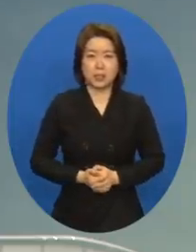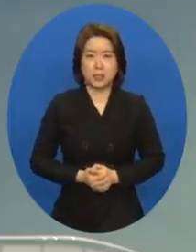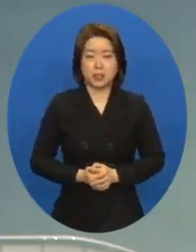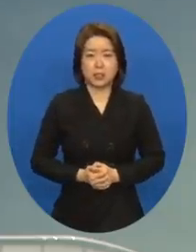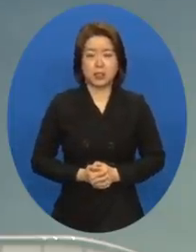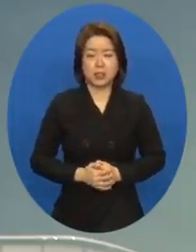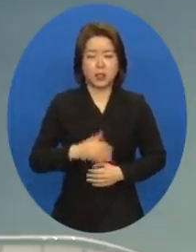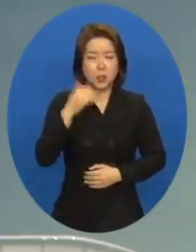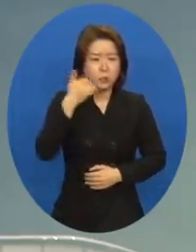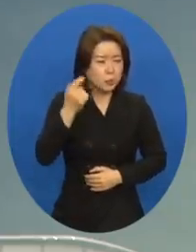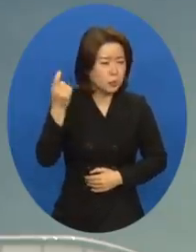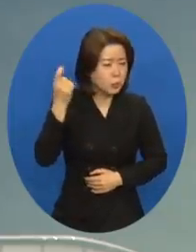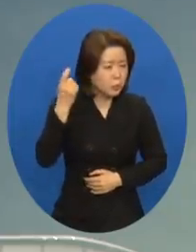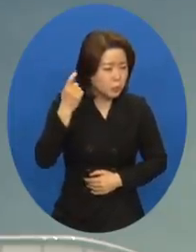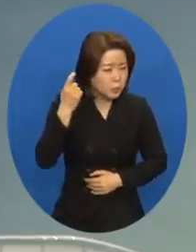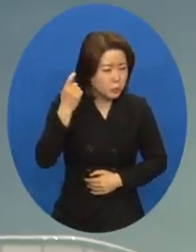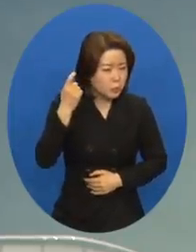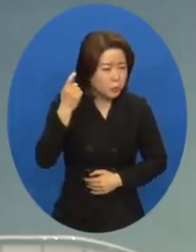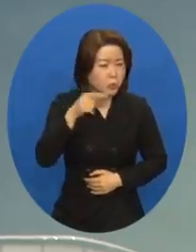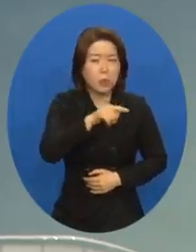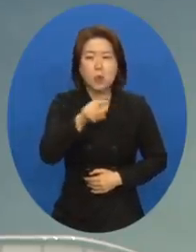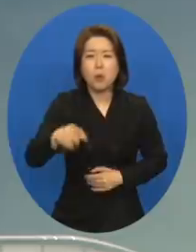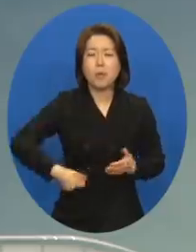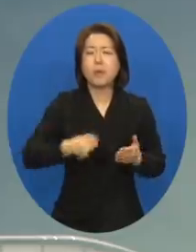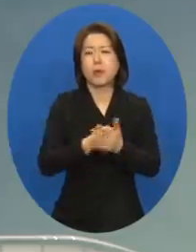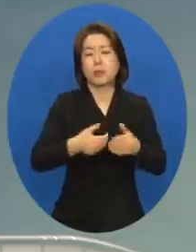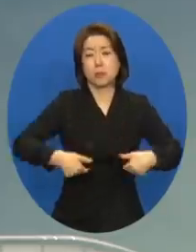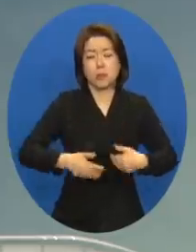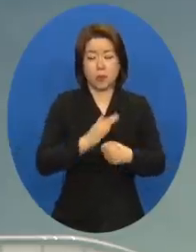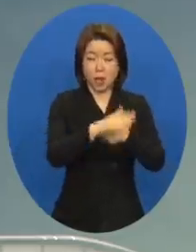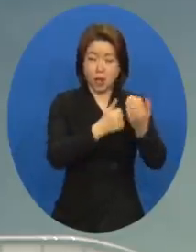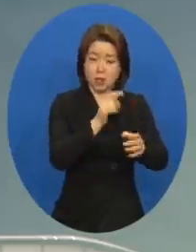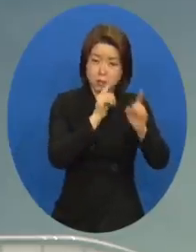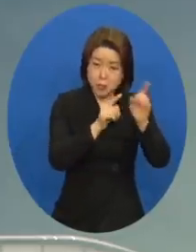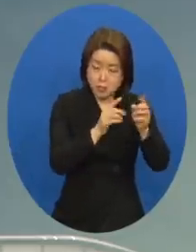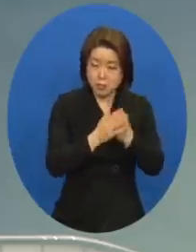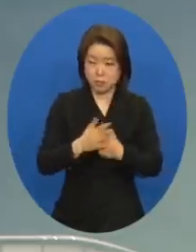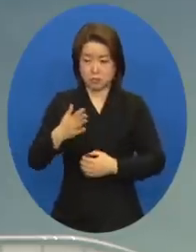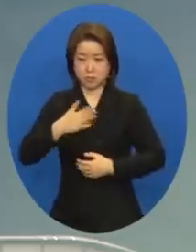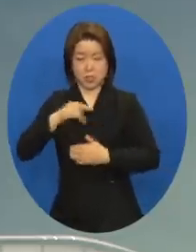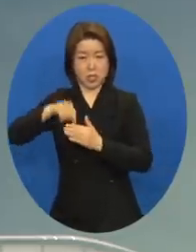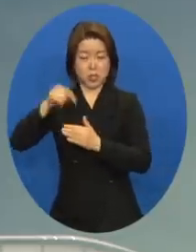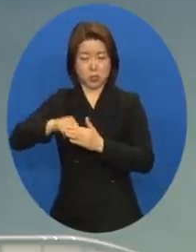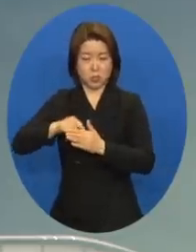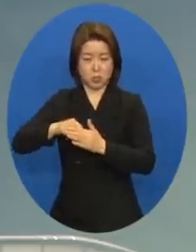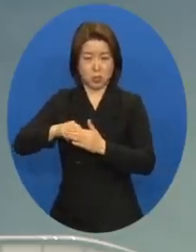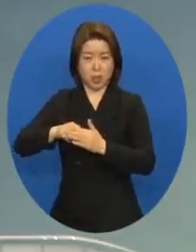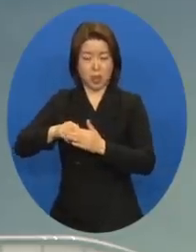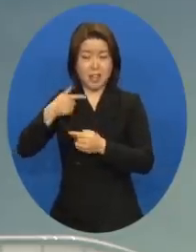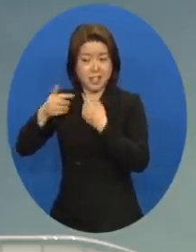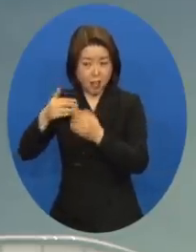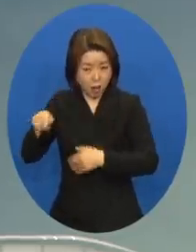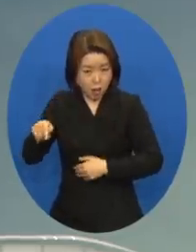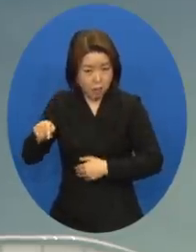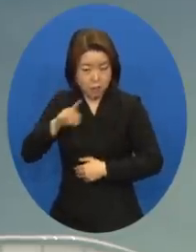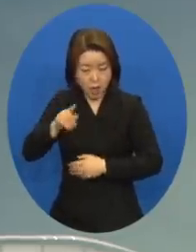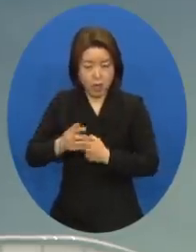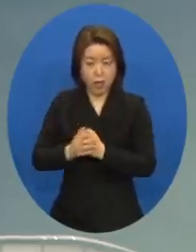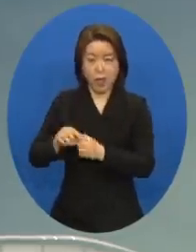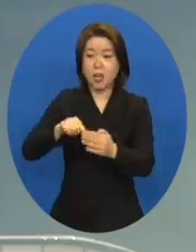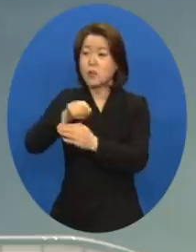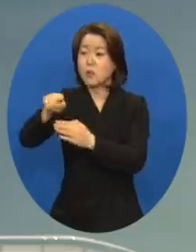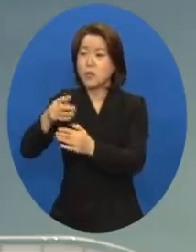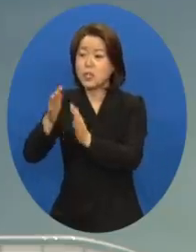누구 말을 들어야 될지를 결단해야 됩니다. 하나님의 말씀입니까? 여러분의 내면의 소리입니까? 다른 사람들이 하는